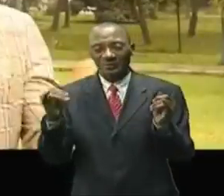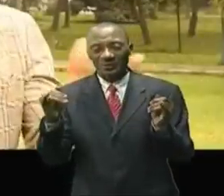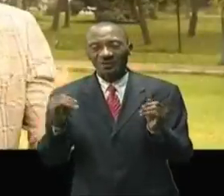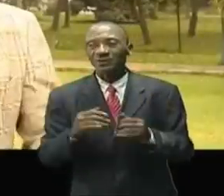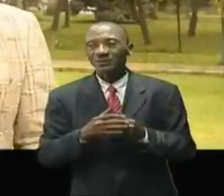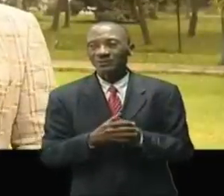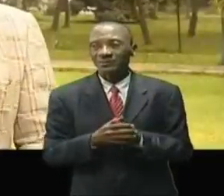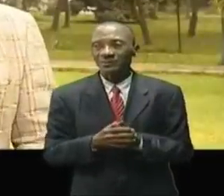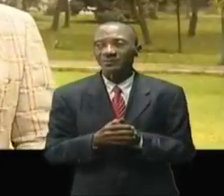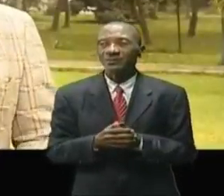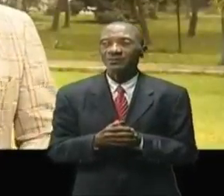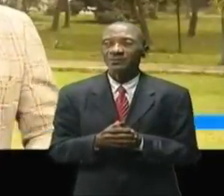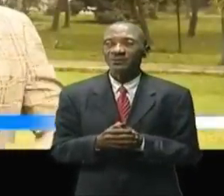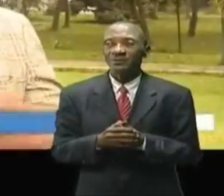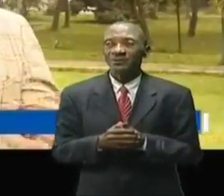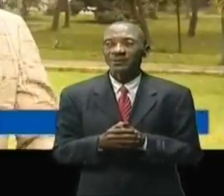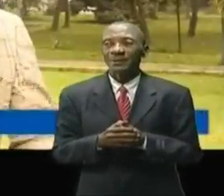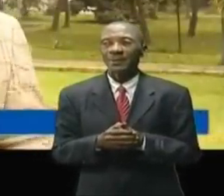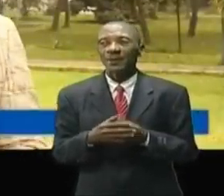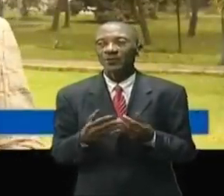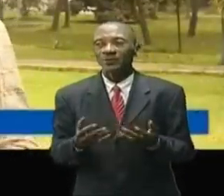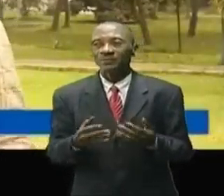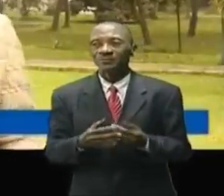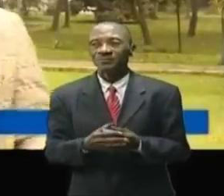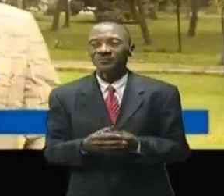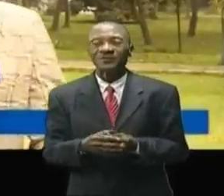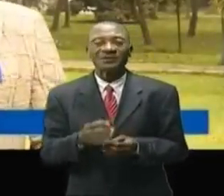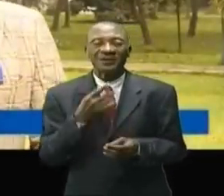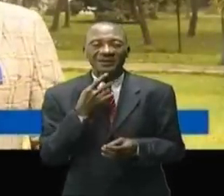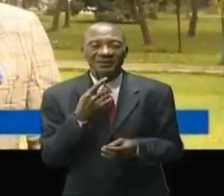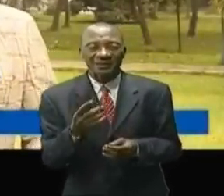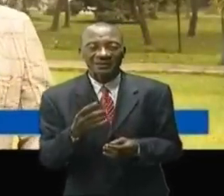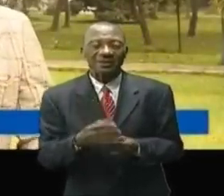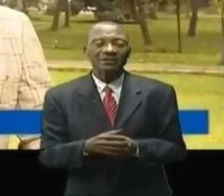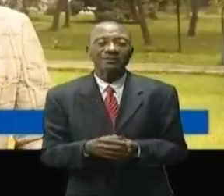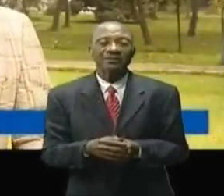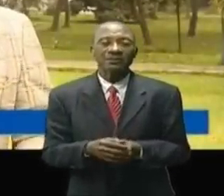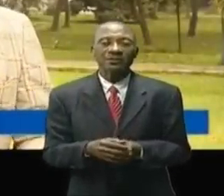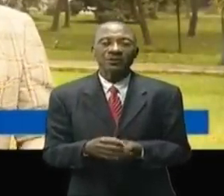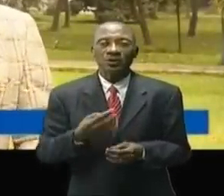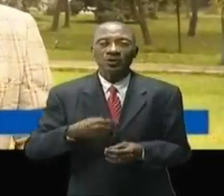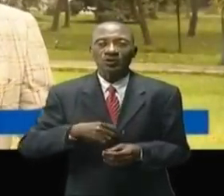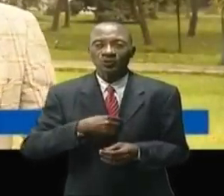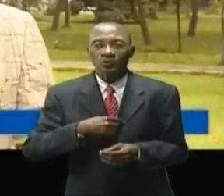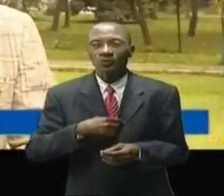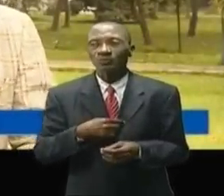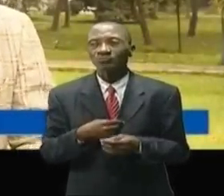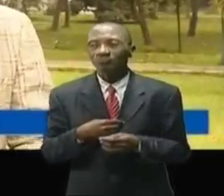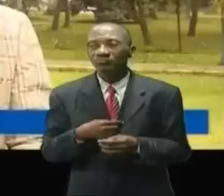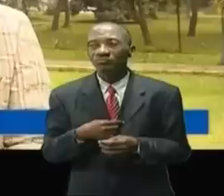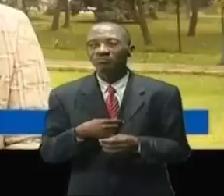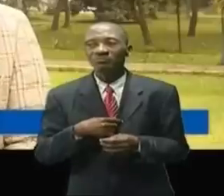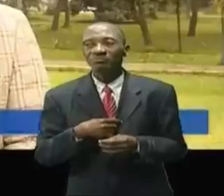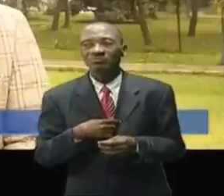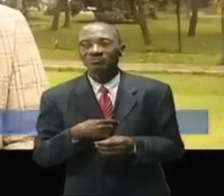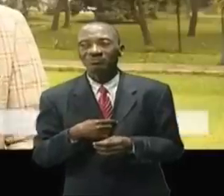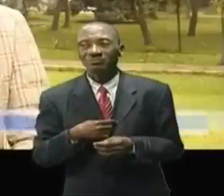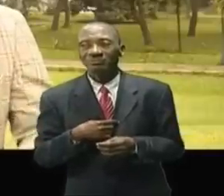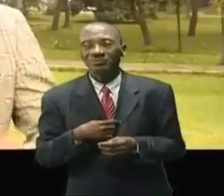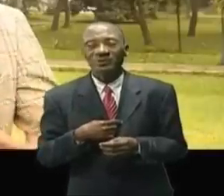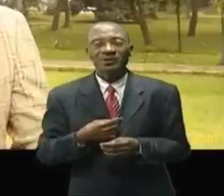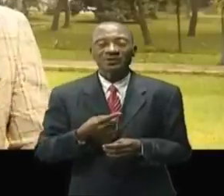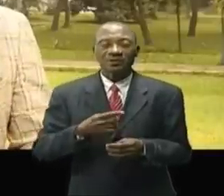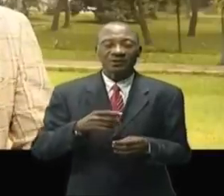Les éléments déclencheurs, à savoir Van Bilsen, les manifestes et contre-manifestes, la volonté belge de contrôler à travers des élections en